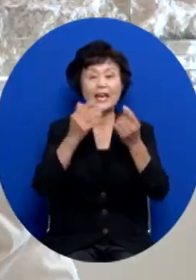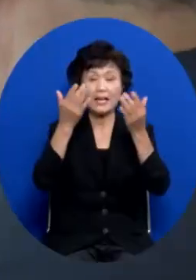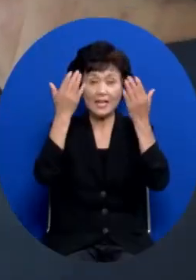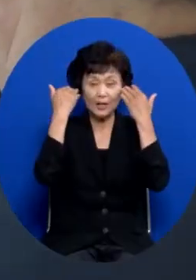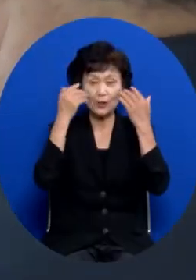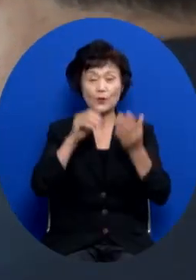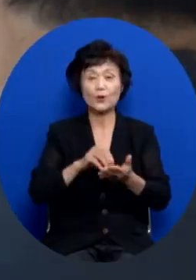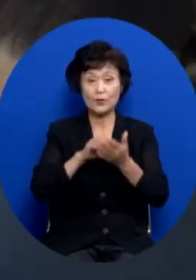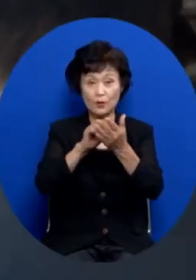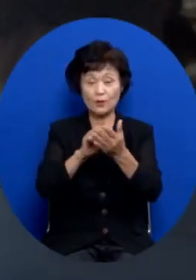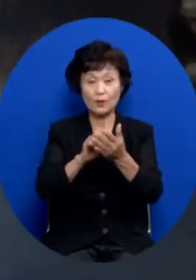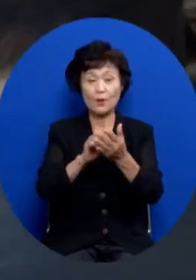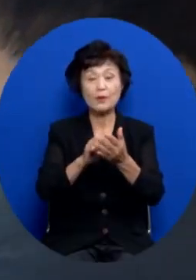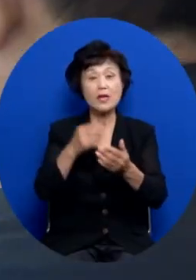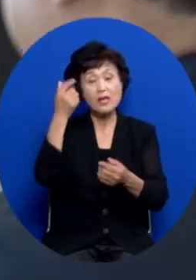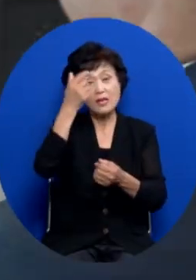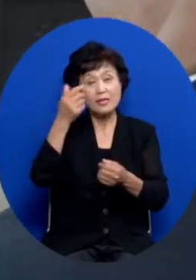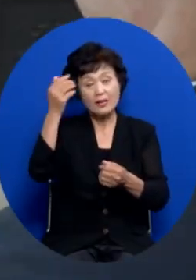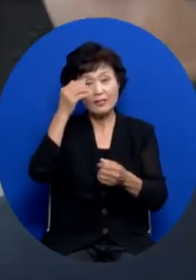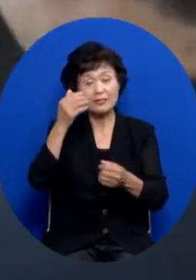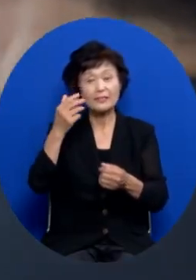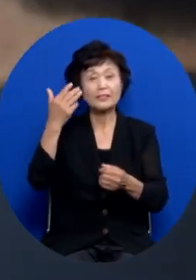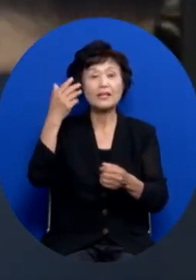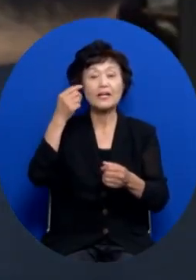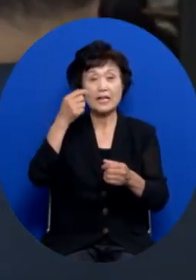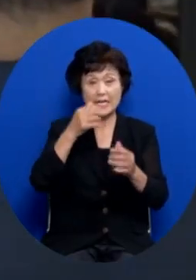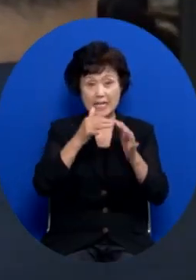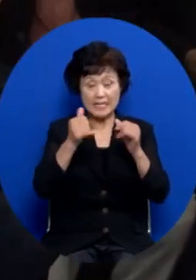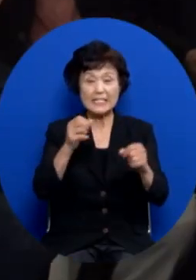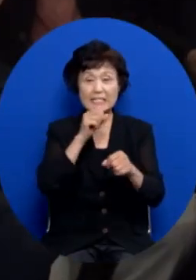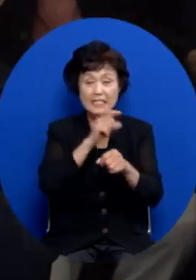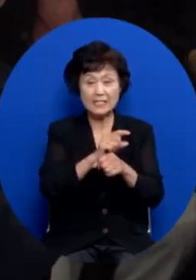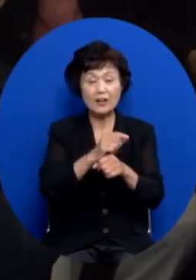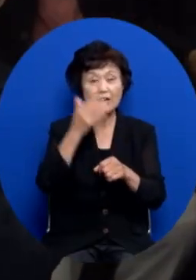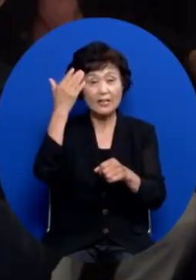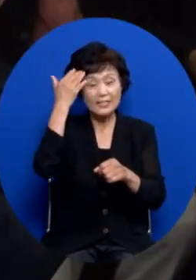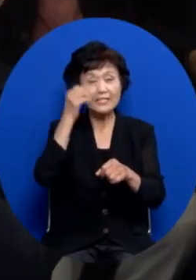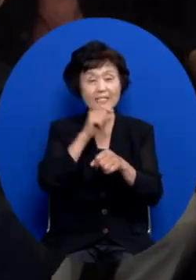등록됐으며 영성과 인성, 지성교육을 통한 국제적 크리스천 리더를 양성하고 있습니다.